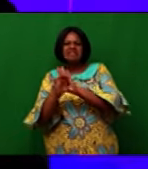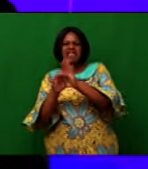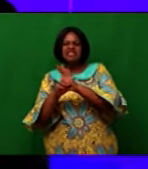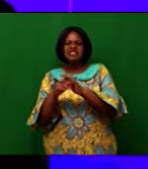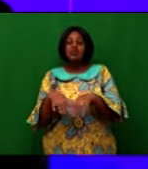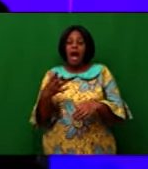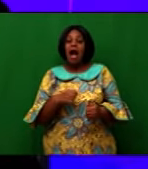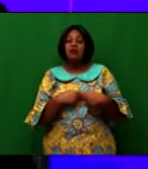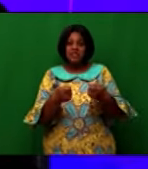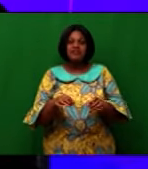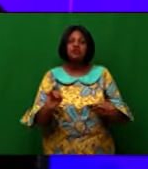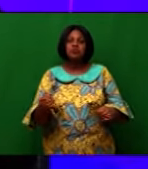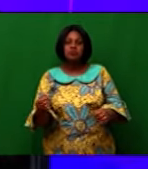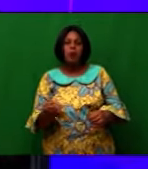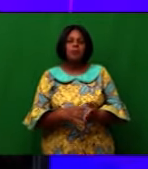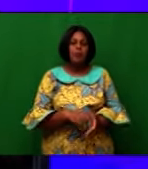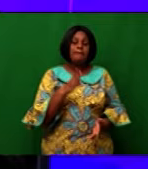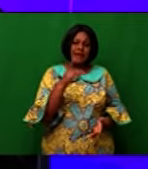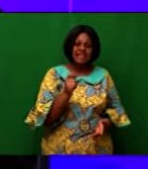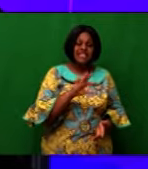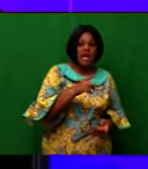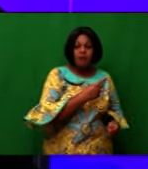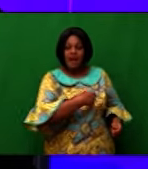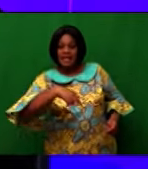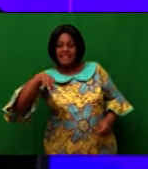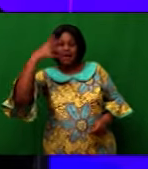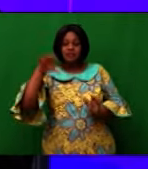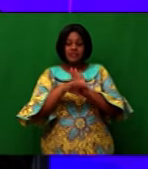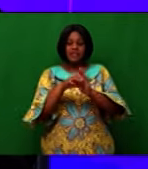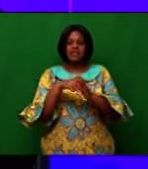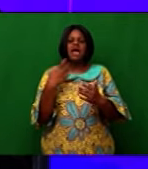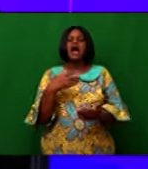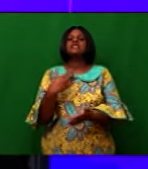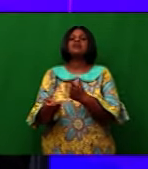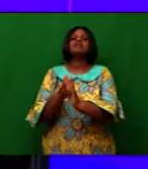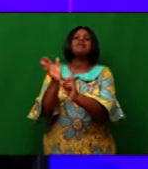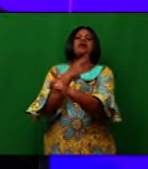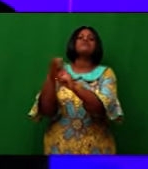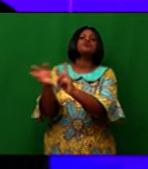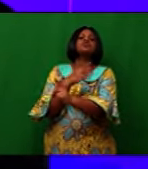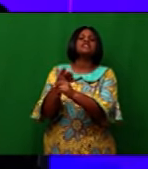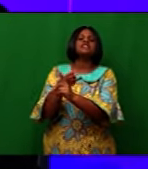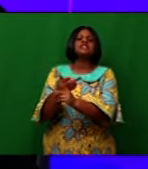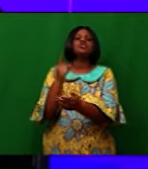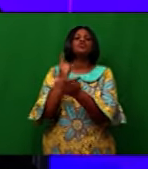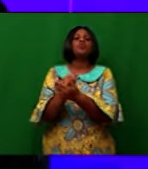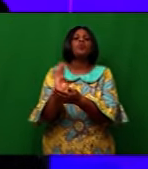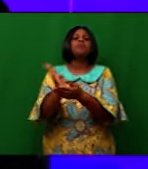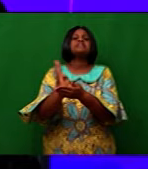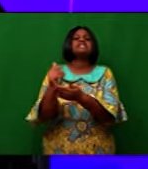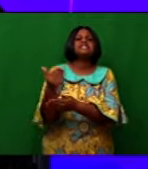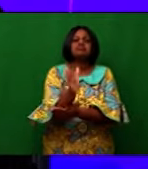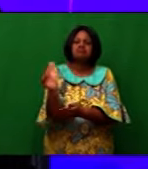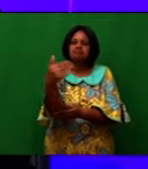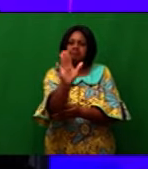vaiva vanosvika voita vasungwa vepabonde vevarume vazhinji vanenge vaita sinonzi vakamira pachitendero saka ini ndiri kutaura kuti